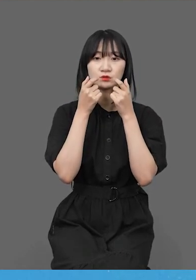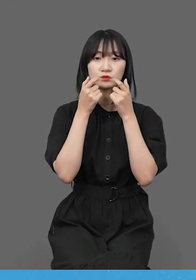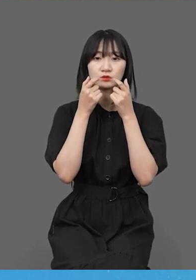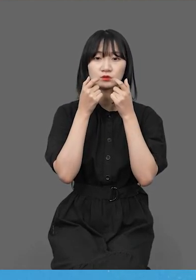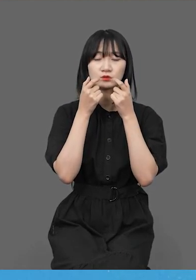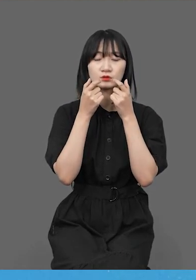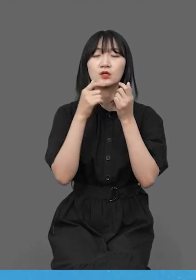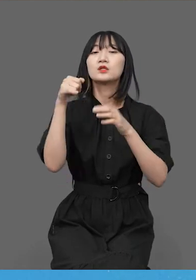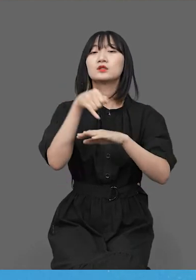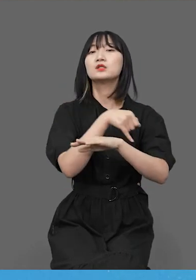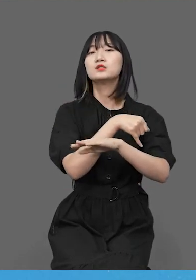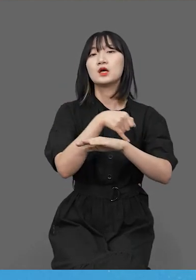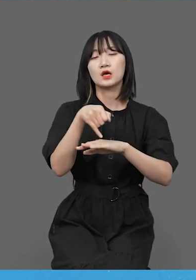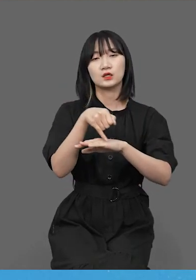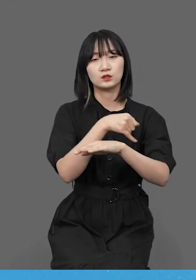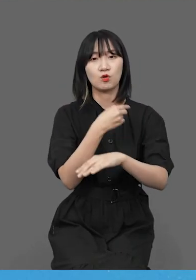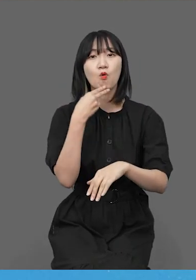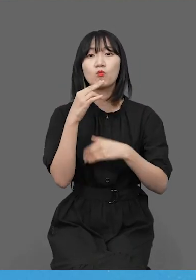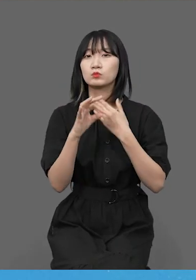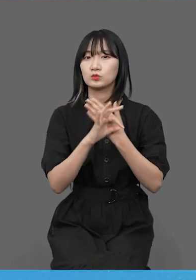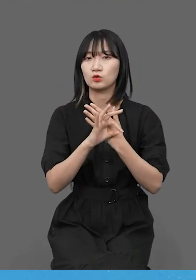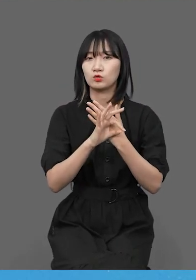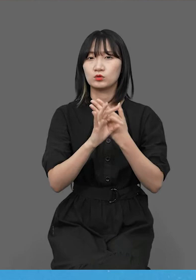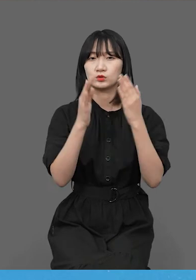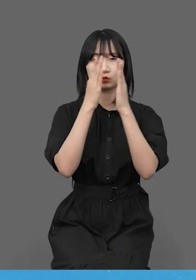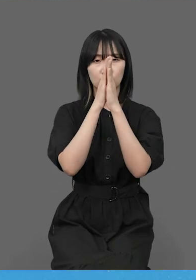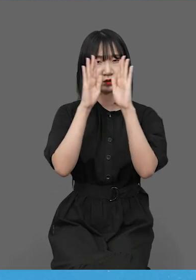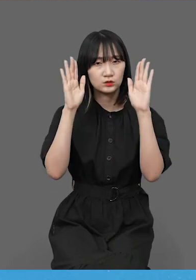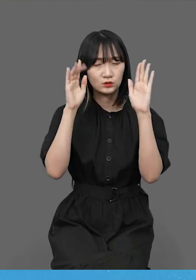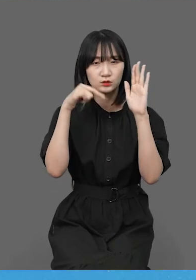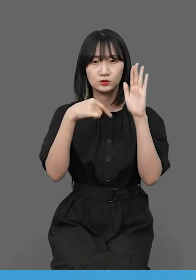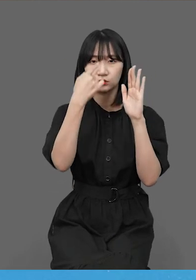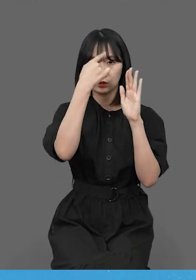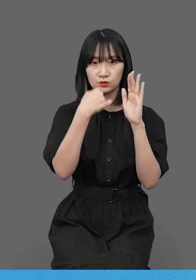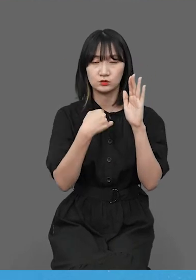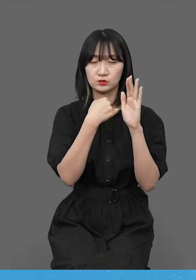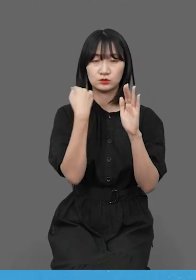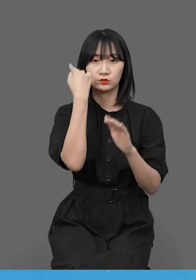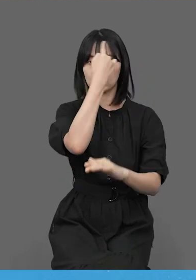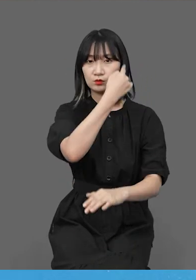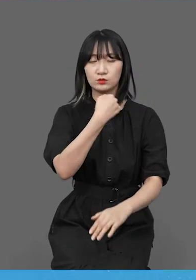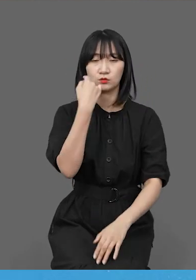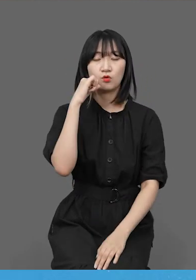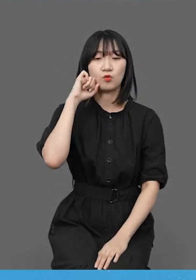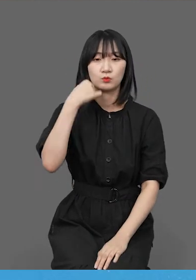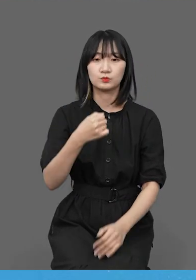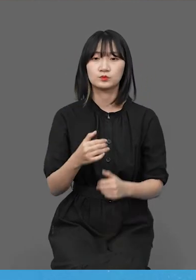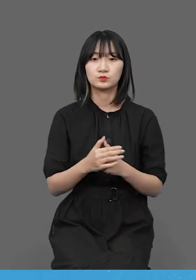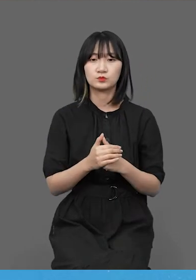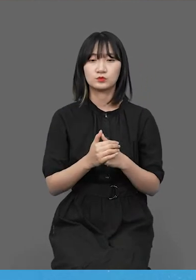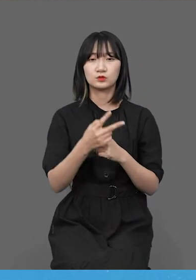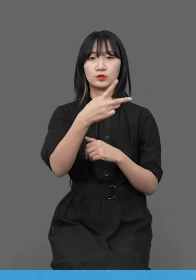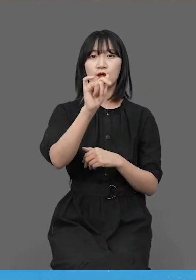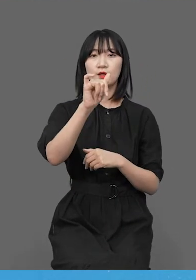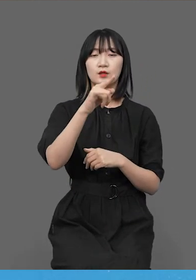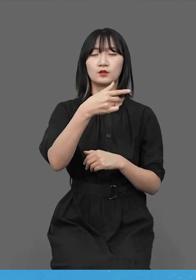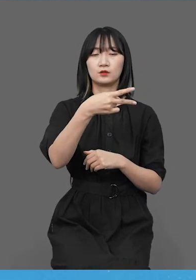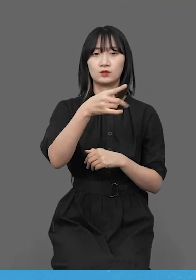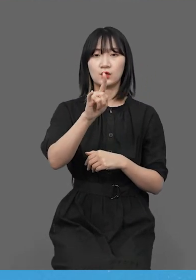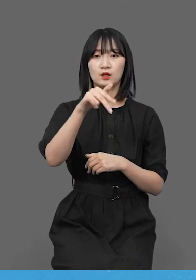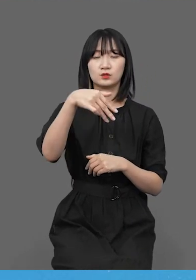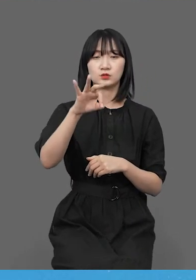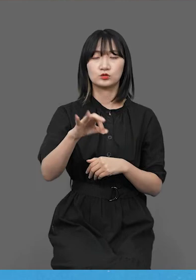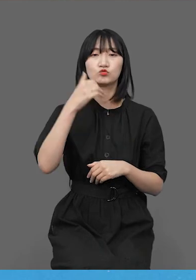이렇게 디자인하지 않으면은 대칭이라는 구조는 나오지 않습니다. 대칭은 철저히